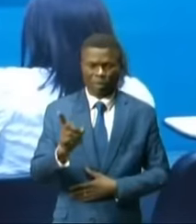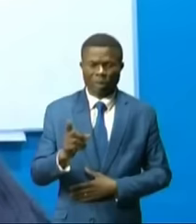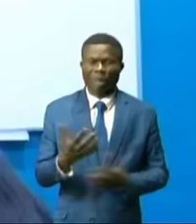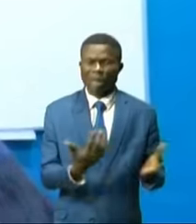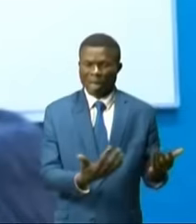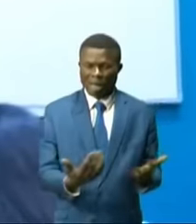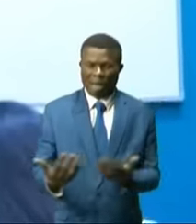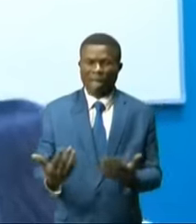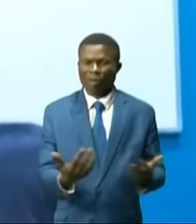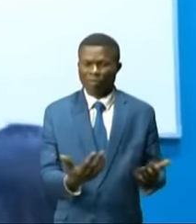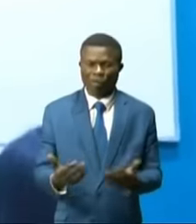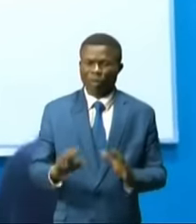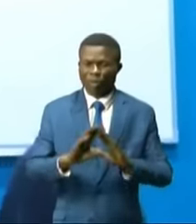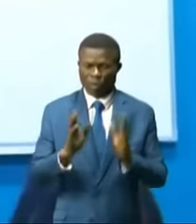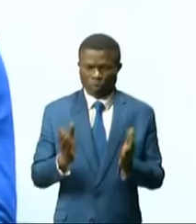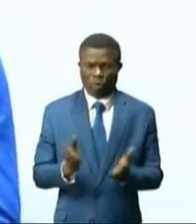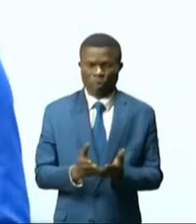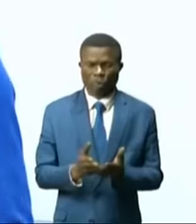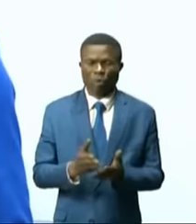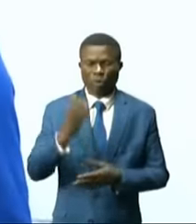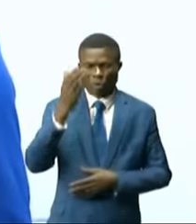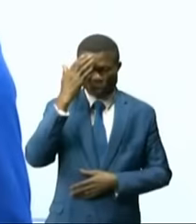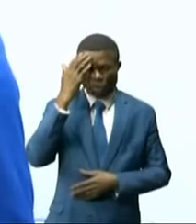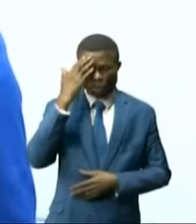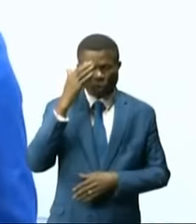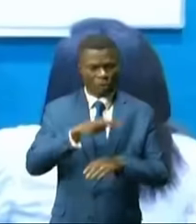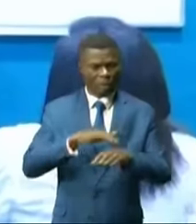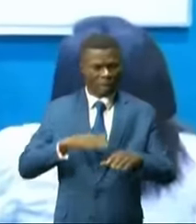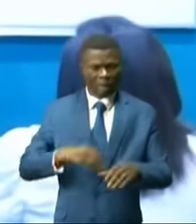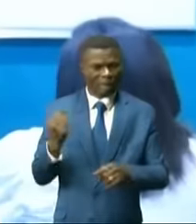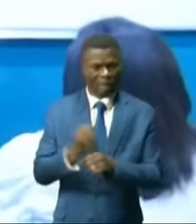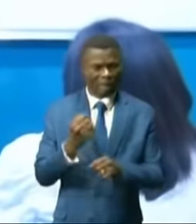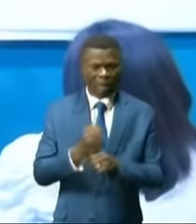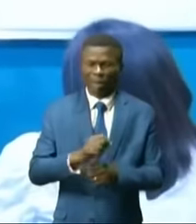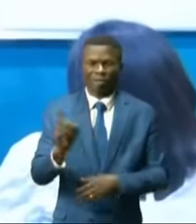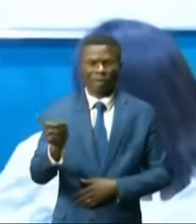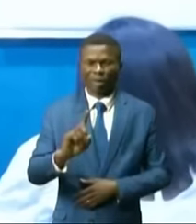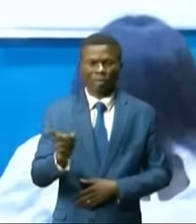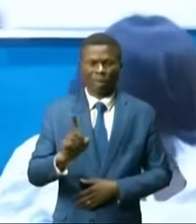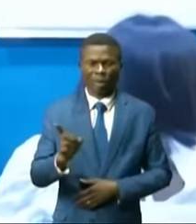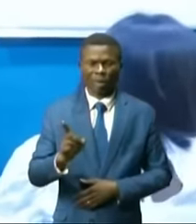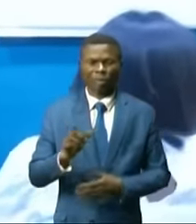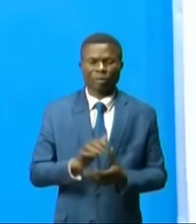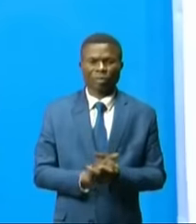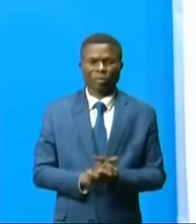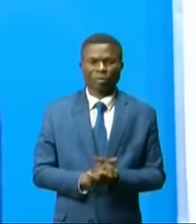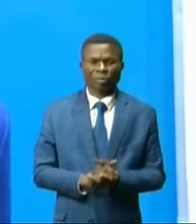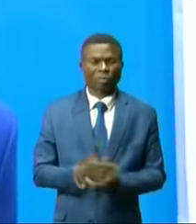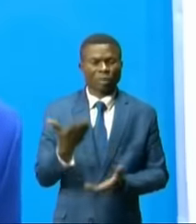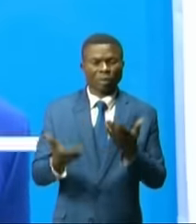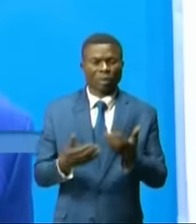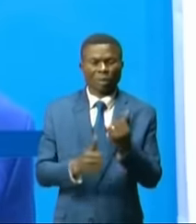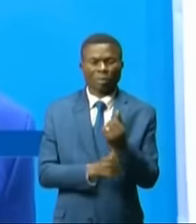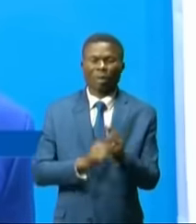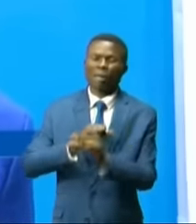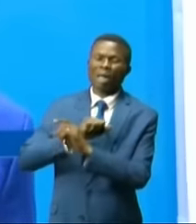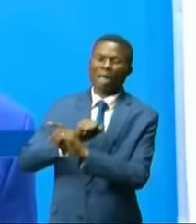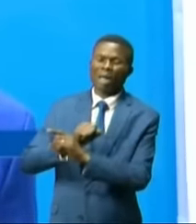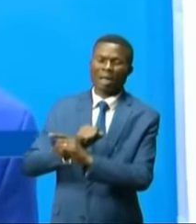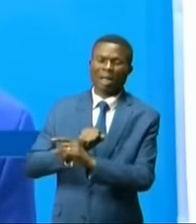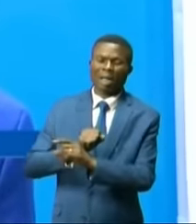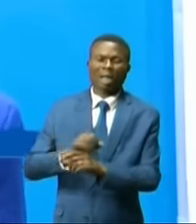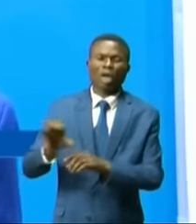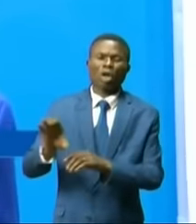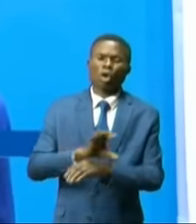l'informatique ne connaissent un retard quelconque du fait que l'informaticien a été empêché. Oui, il n'est pas là.